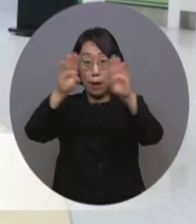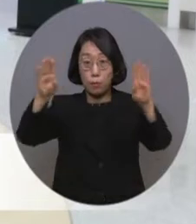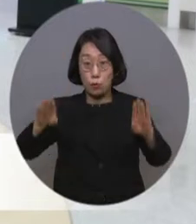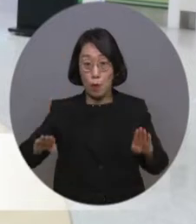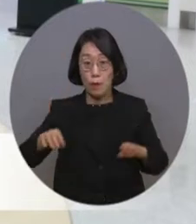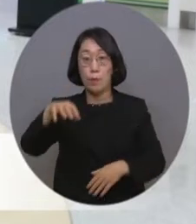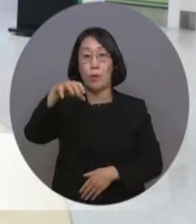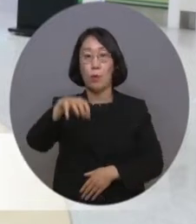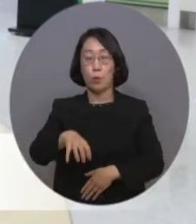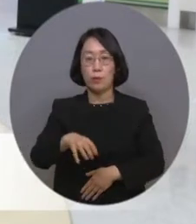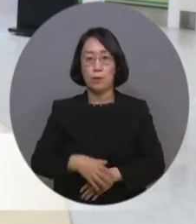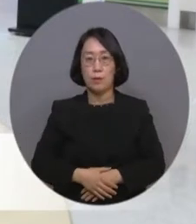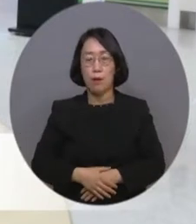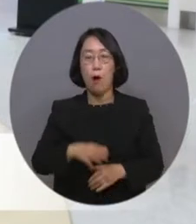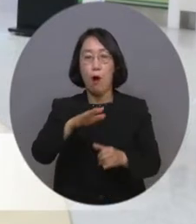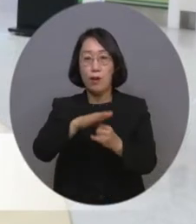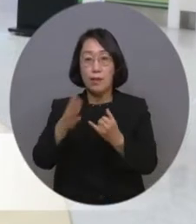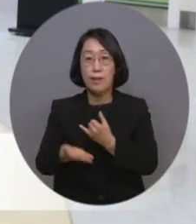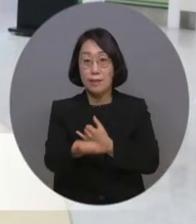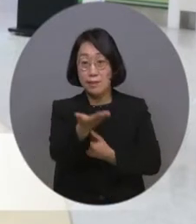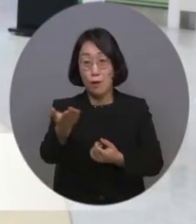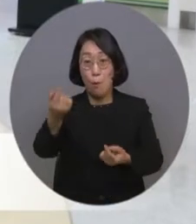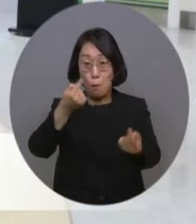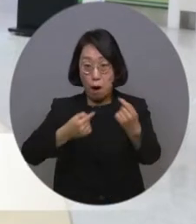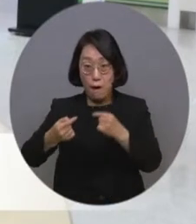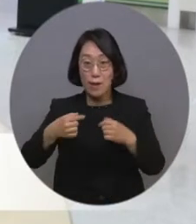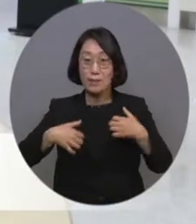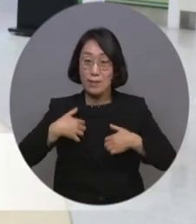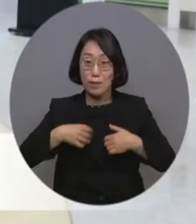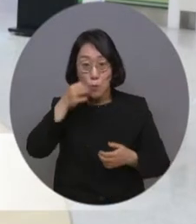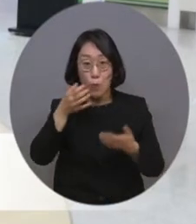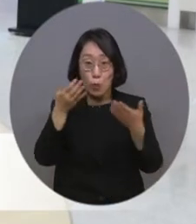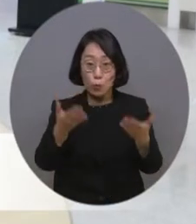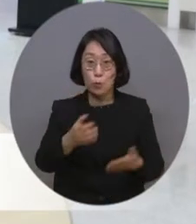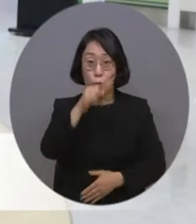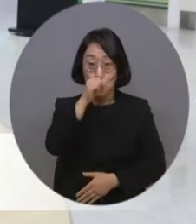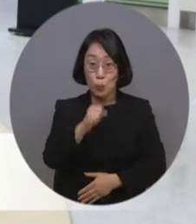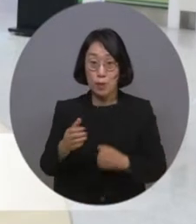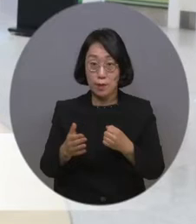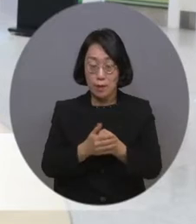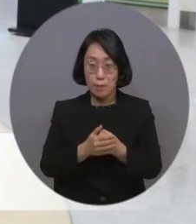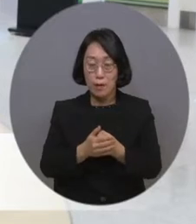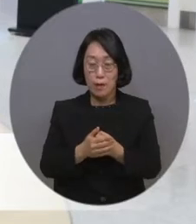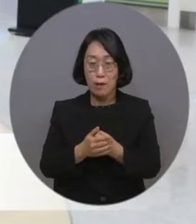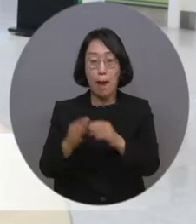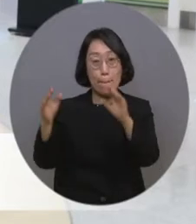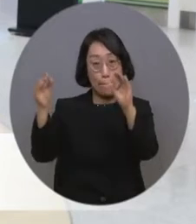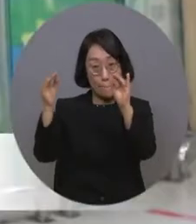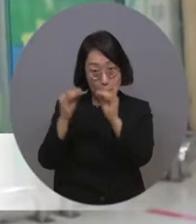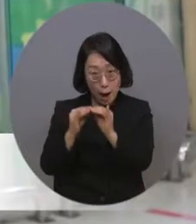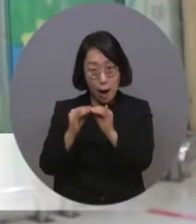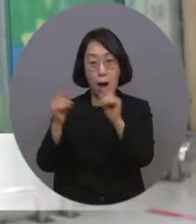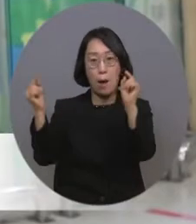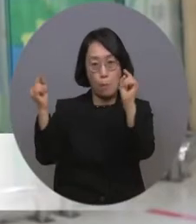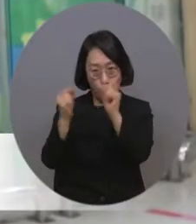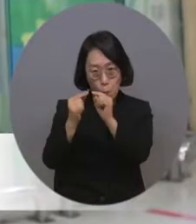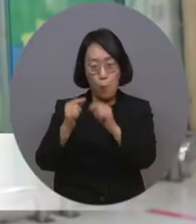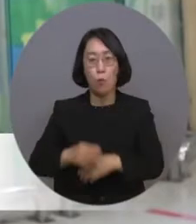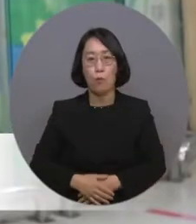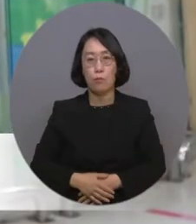어린이들을 대상으로 뭔가 재미있는 이런 컨텐츠들이 필요하기 때문에 서로 이제 그런 니즈가 잘 맞아 떨어져서